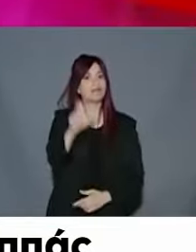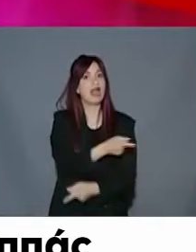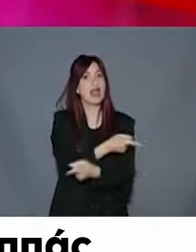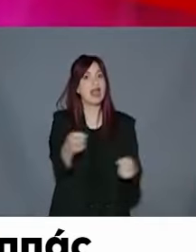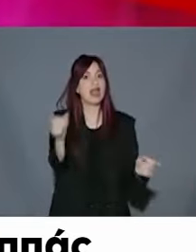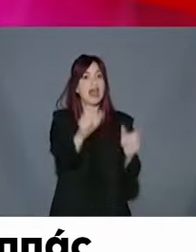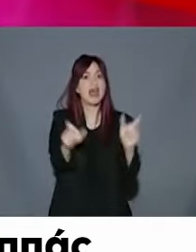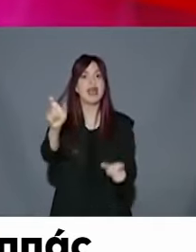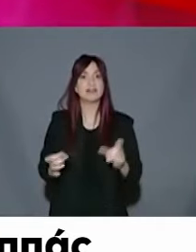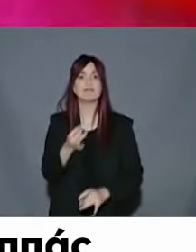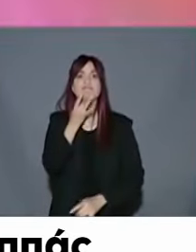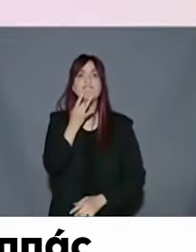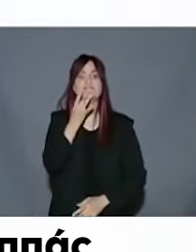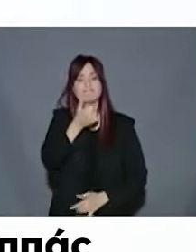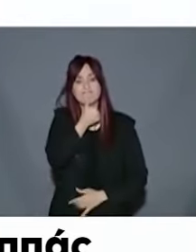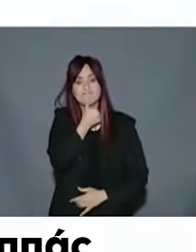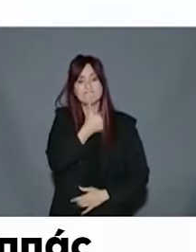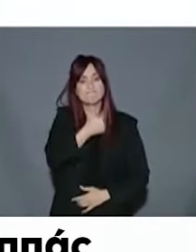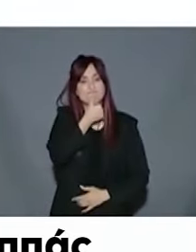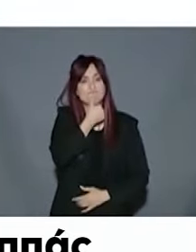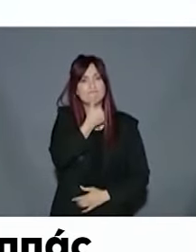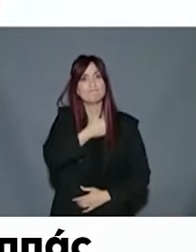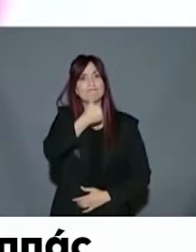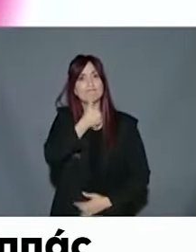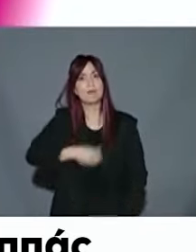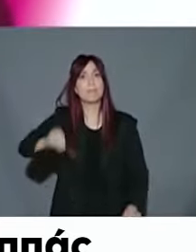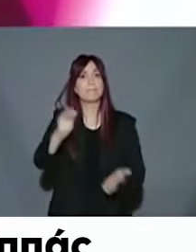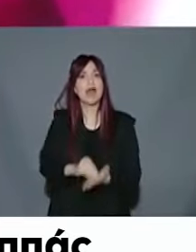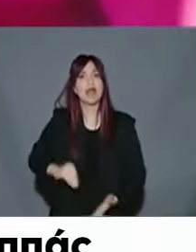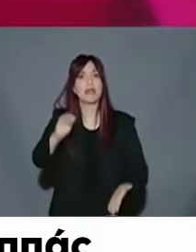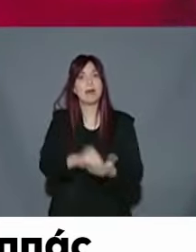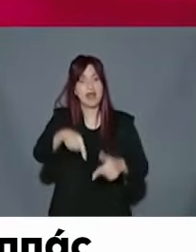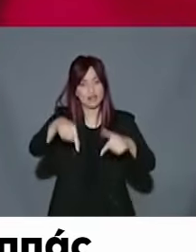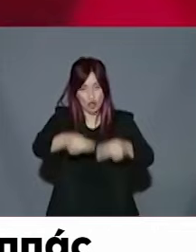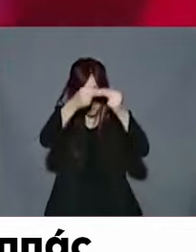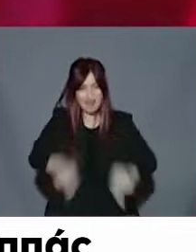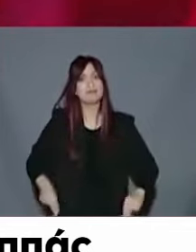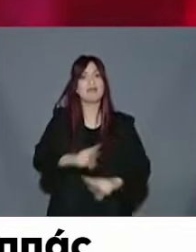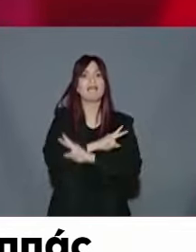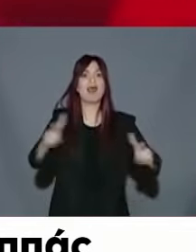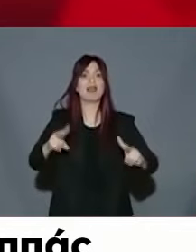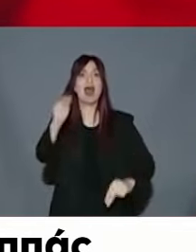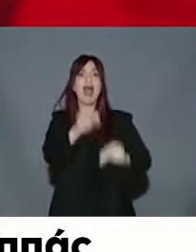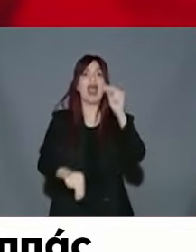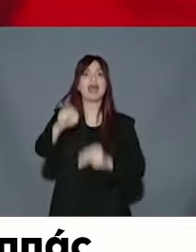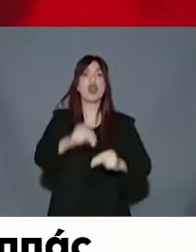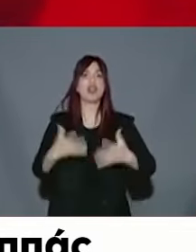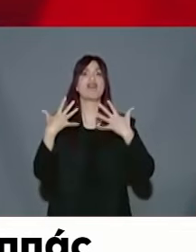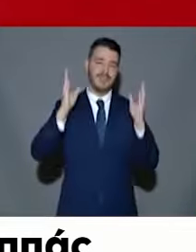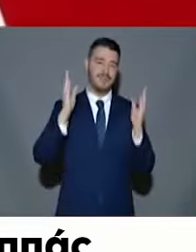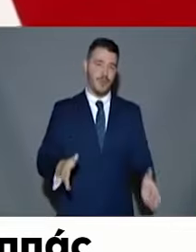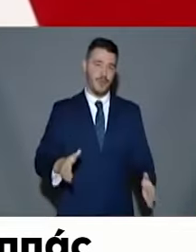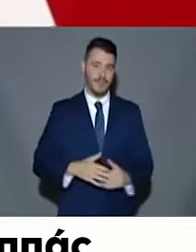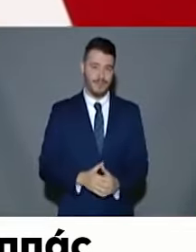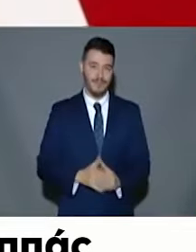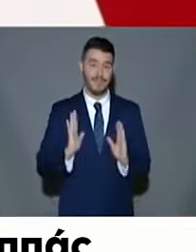νέα εσωκομματική εκλογή. Το πιστεύεις αυτό? Υπάρχουν μπόλικες θεωρίες συνωμοσίας που κυκλοφορούν στο